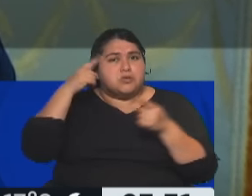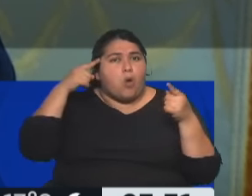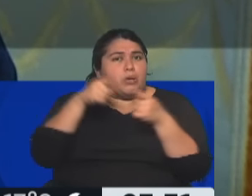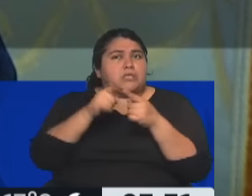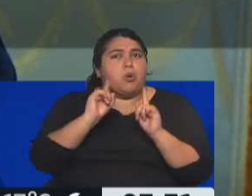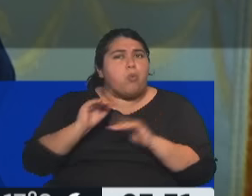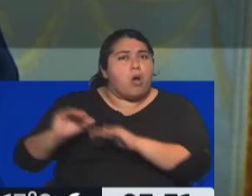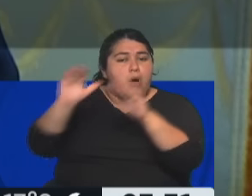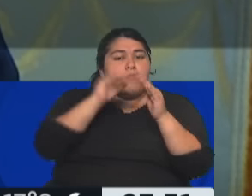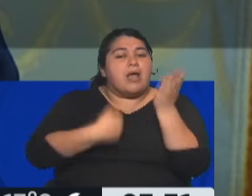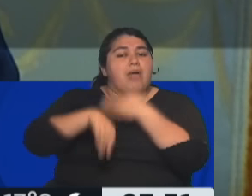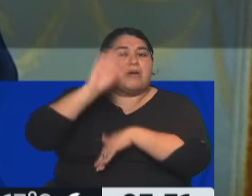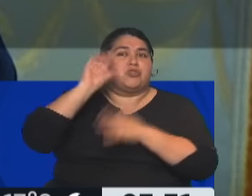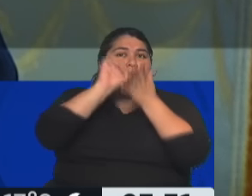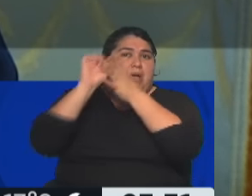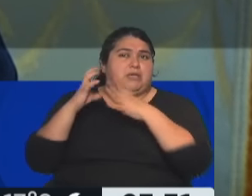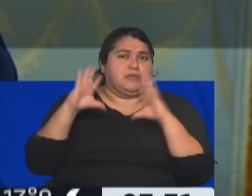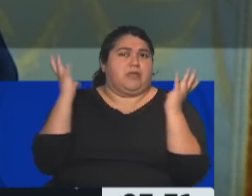из числа стран глобального юга,